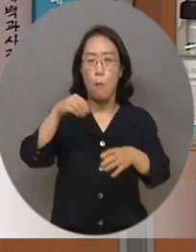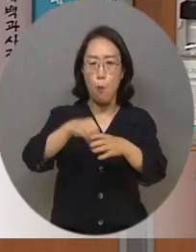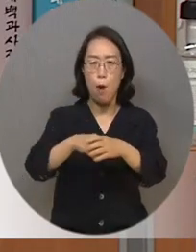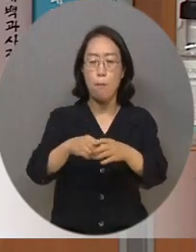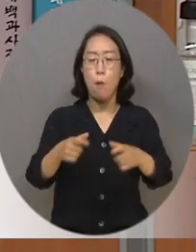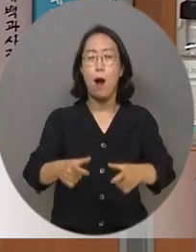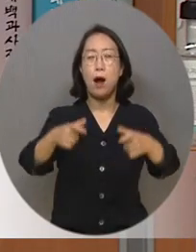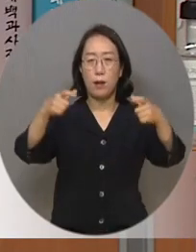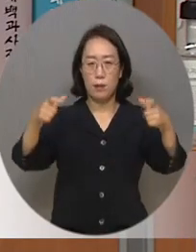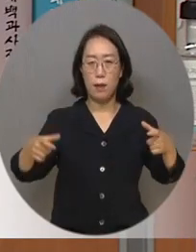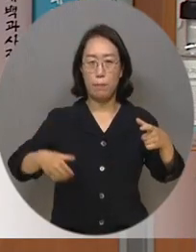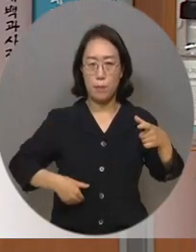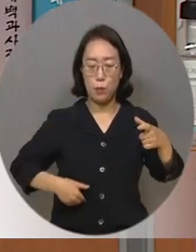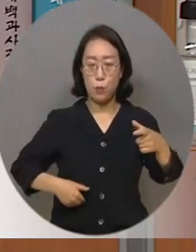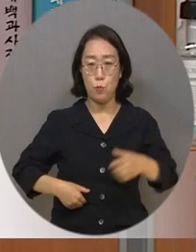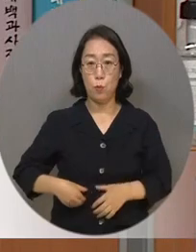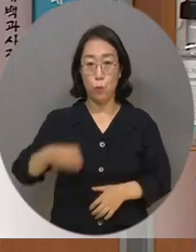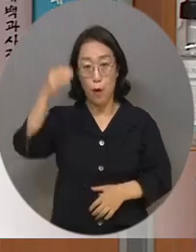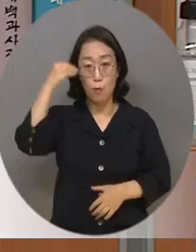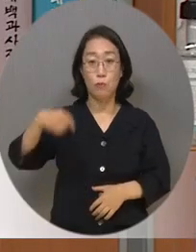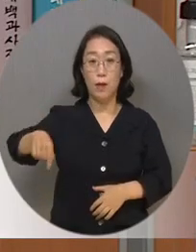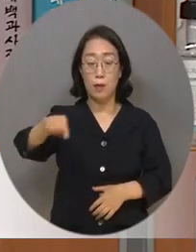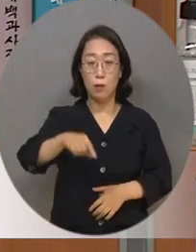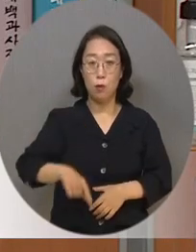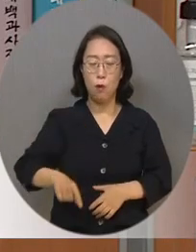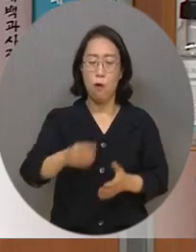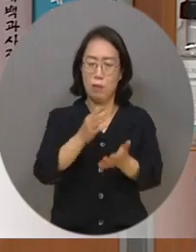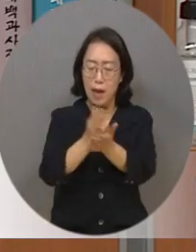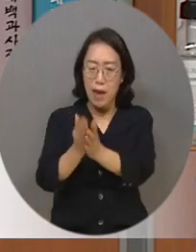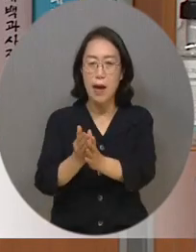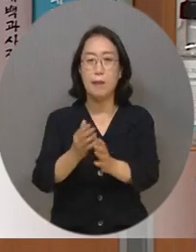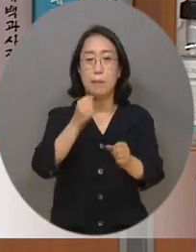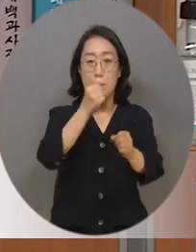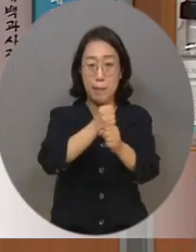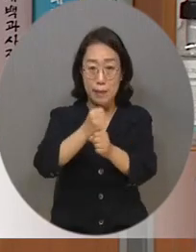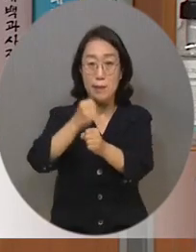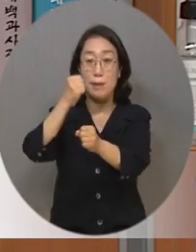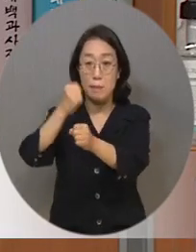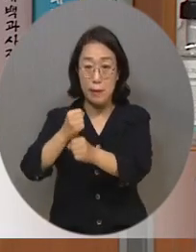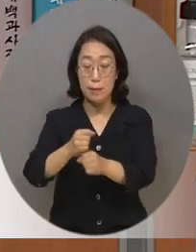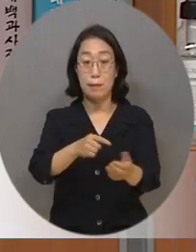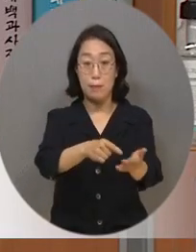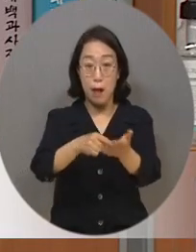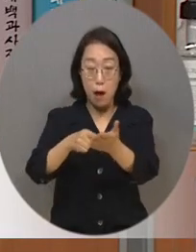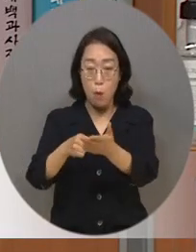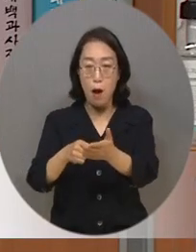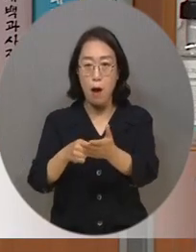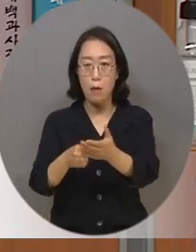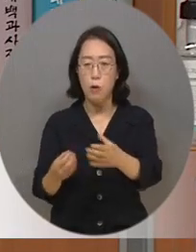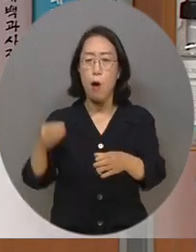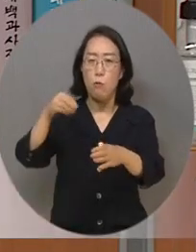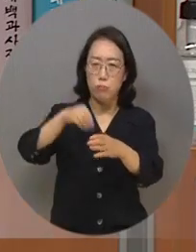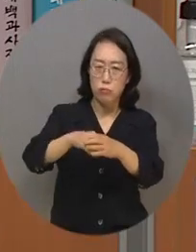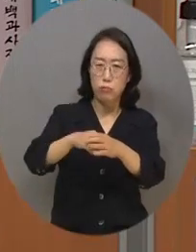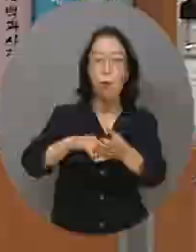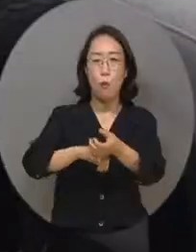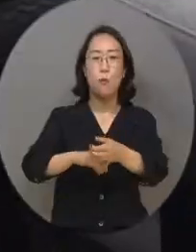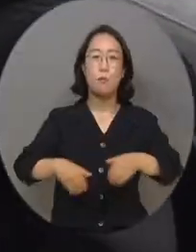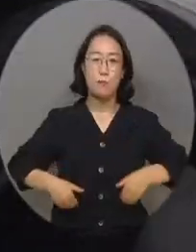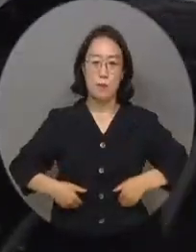확대될 필요가 있고요. 국내에서도 더 많은 제품들이 개발되어서 공적급여 제도로 진입할 수 있도록 하는 게